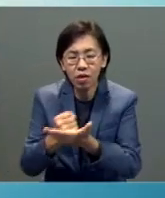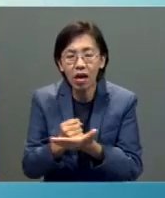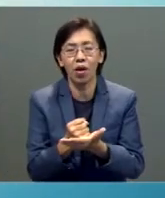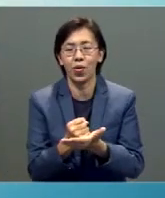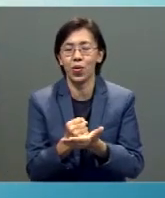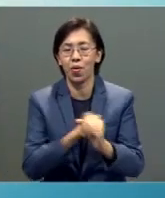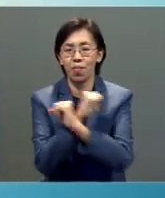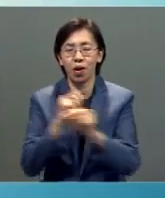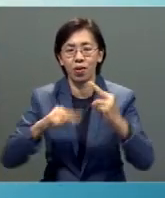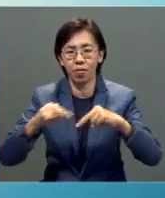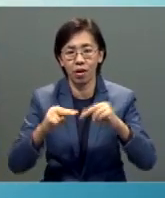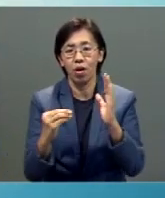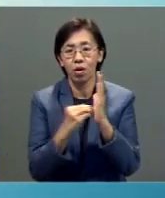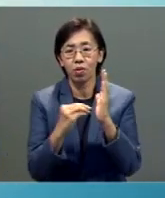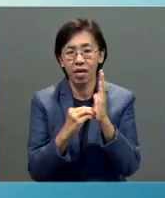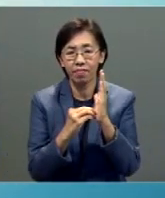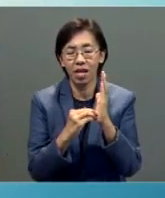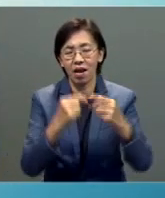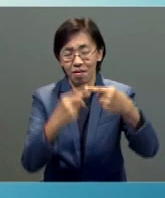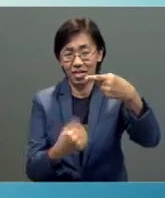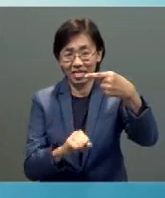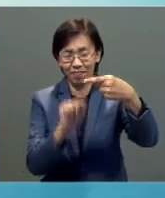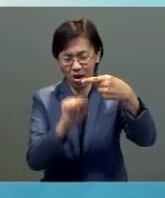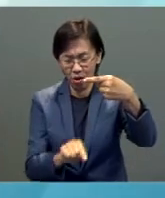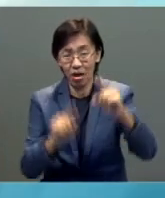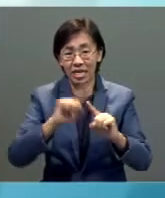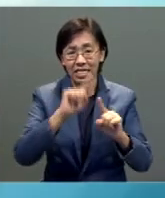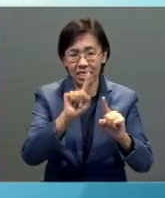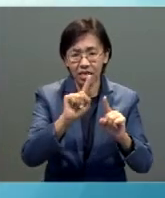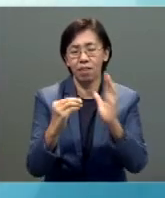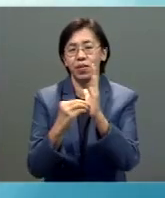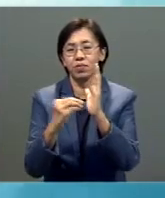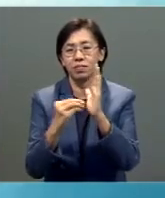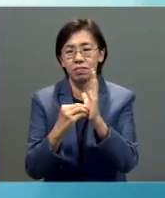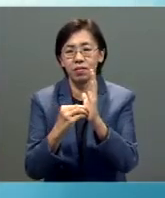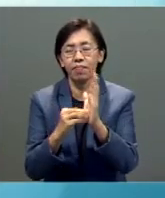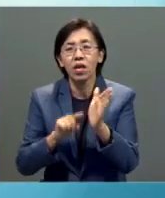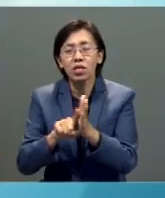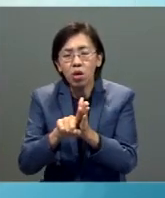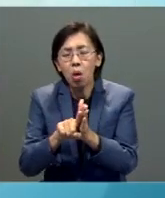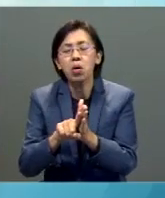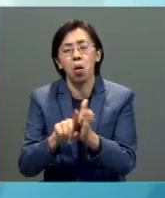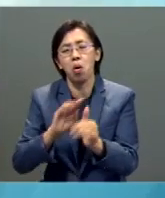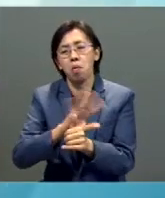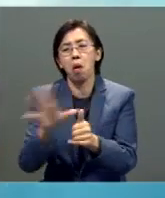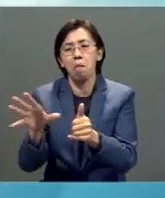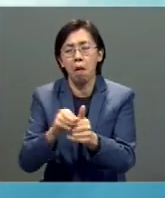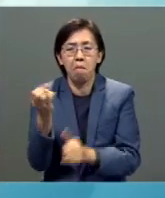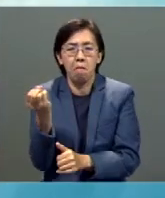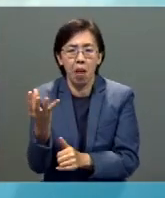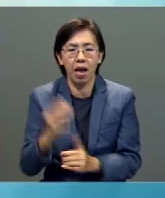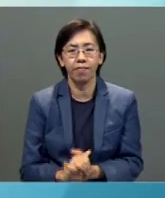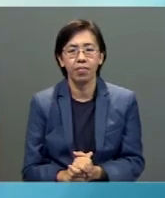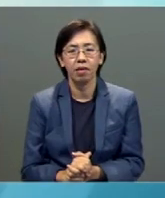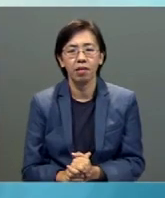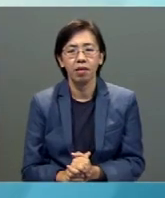พมหานครยังเป็น10จังหวัดแรกนะครับเป็นอันดับ1ของ10จังหวัดแรกที่มี ผู้ป่วยสูงสุดนะครับแล้วก็ภูเก็ต